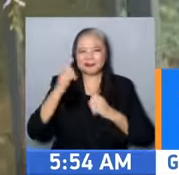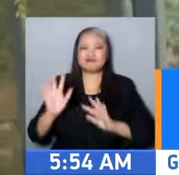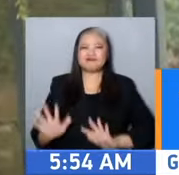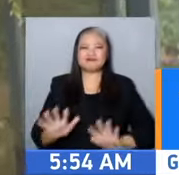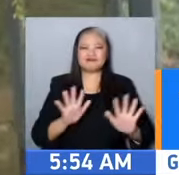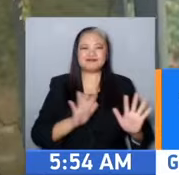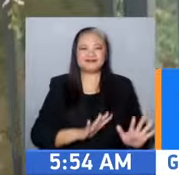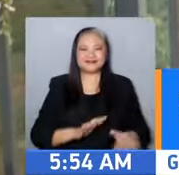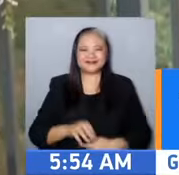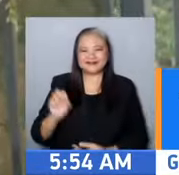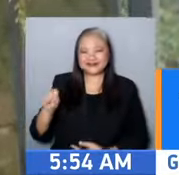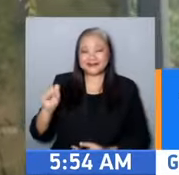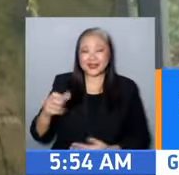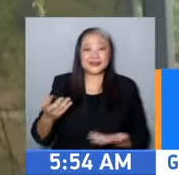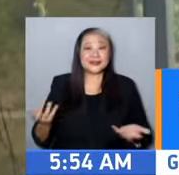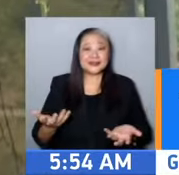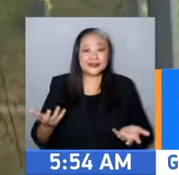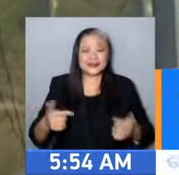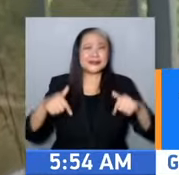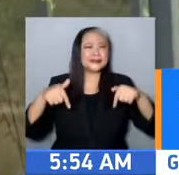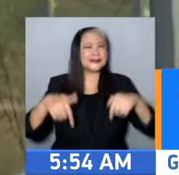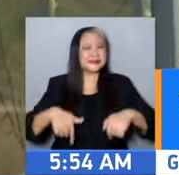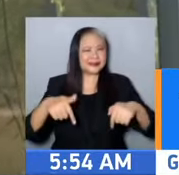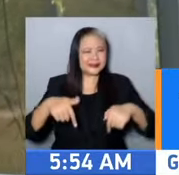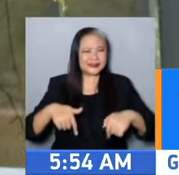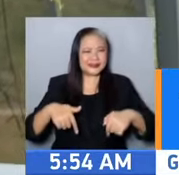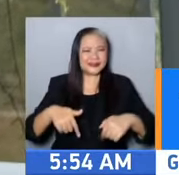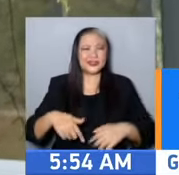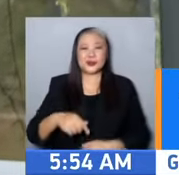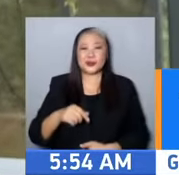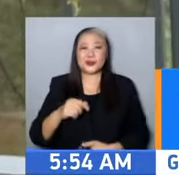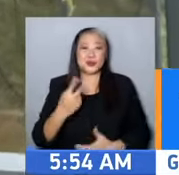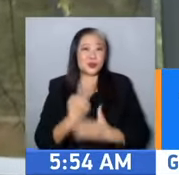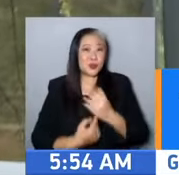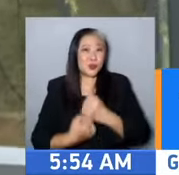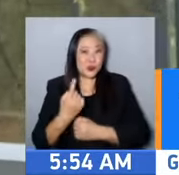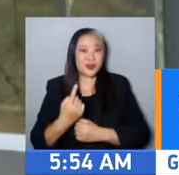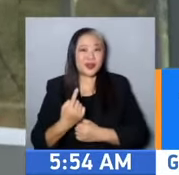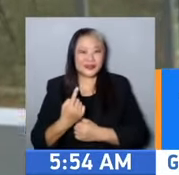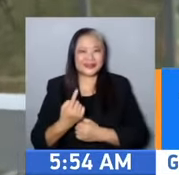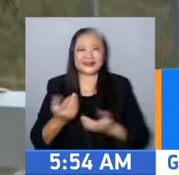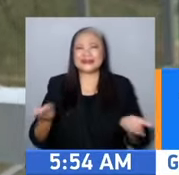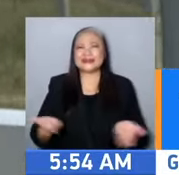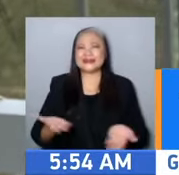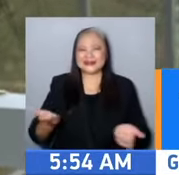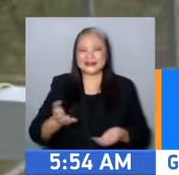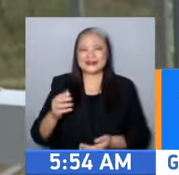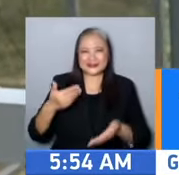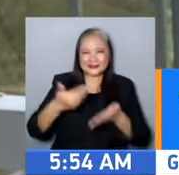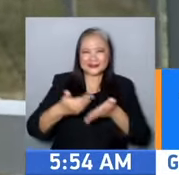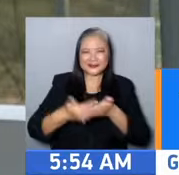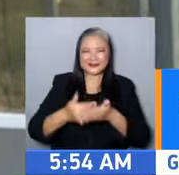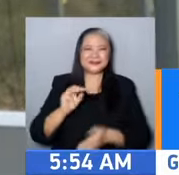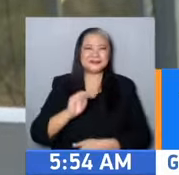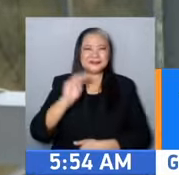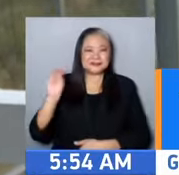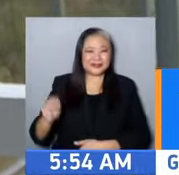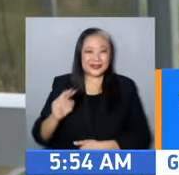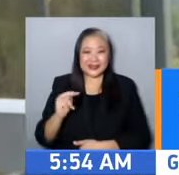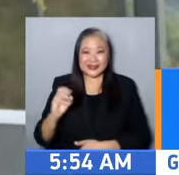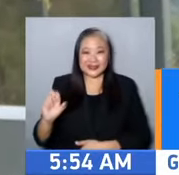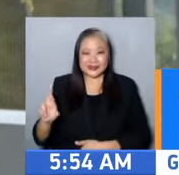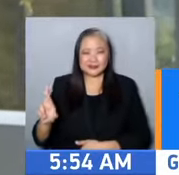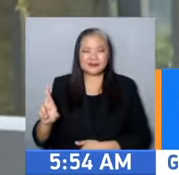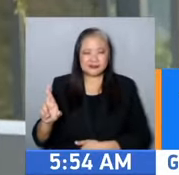saan ka pa? Dito ka na sa 2-in-1, near lang sa Metro Manila. Ay, hindi lapit ka nalalayo. Na yes, ma'am. Oo, sobrang